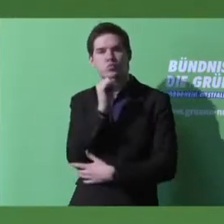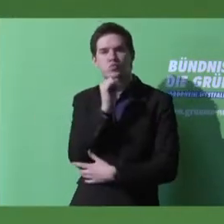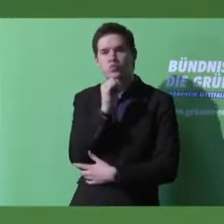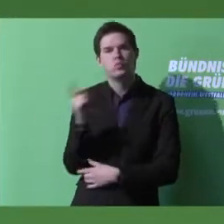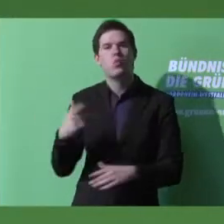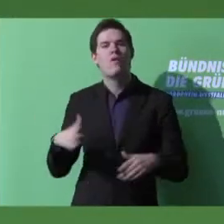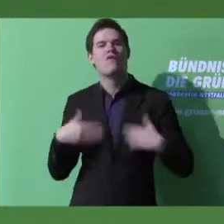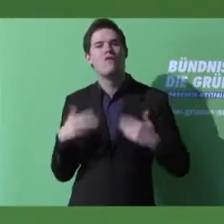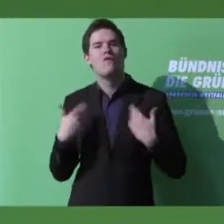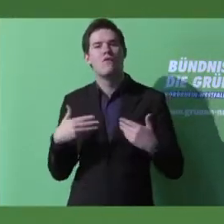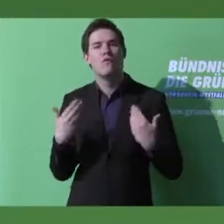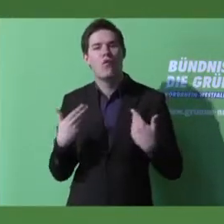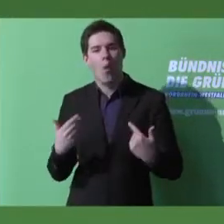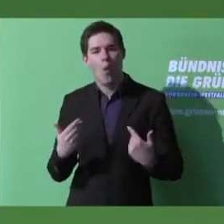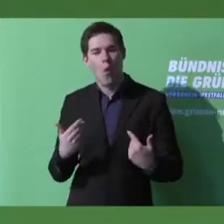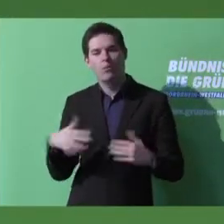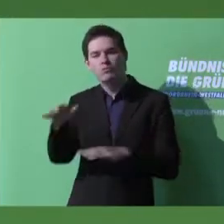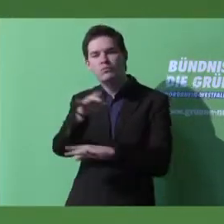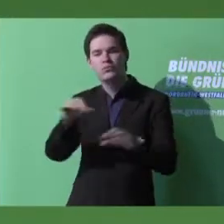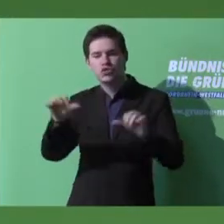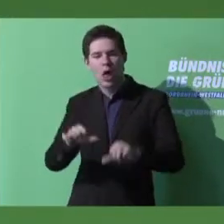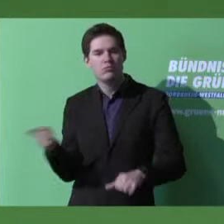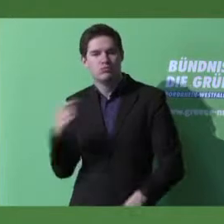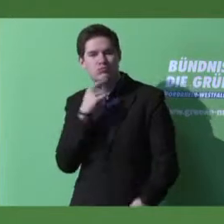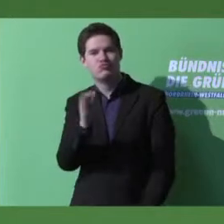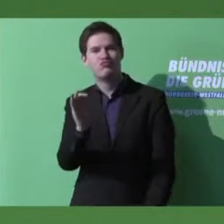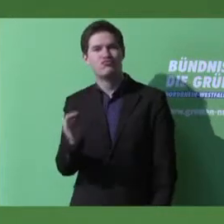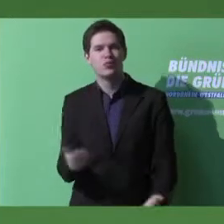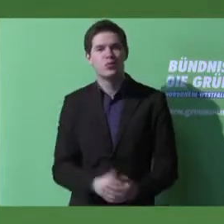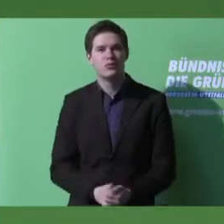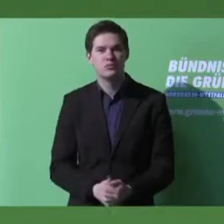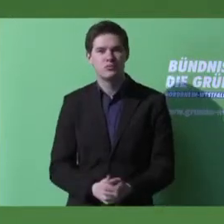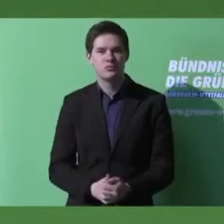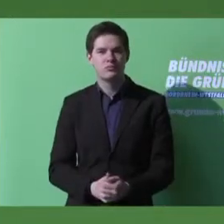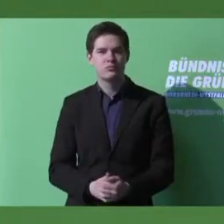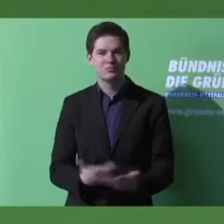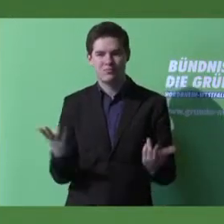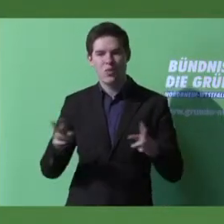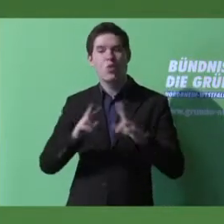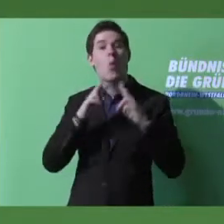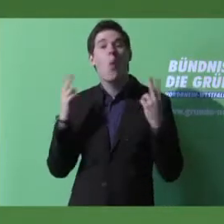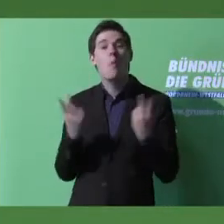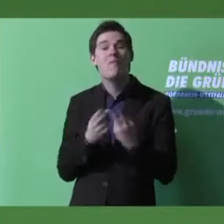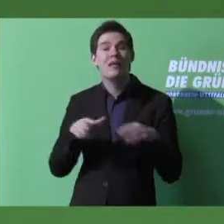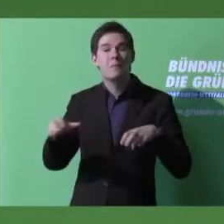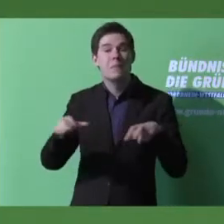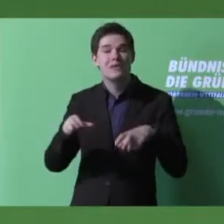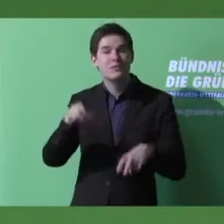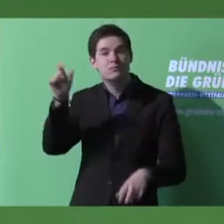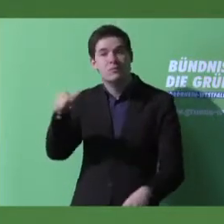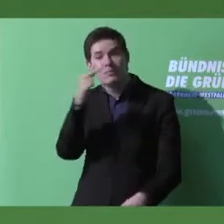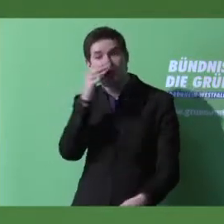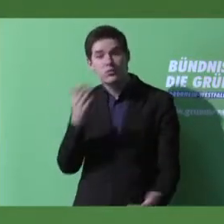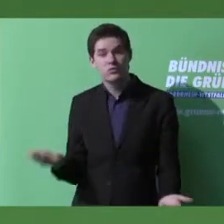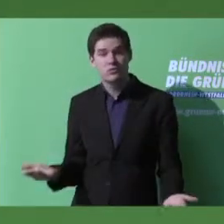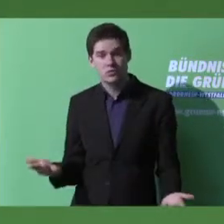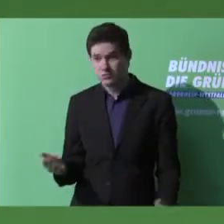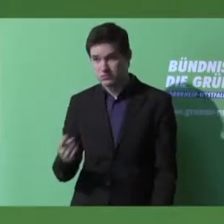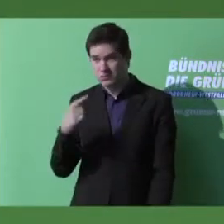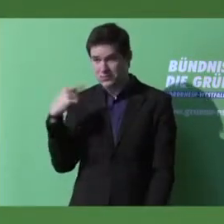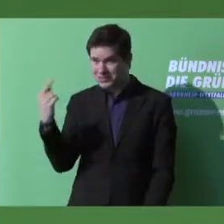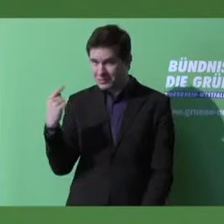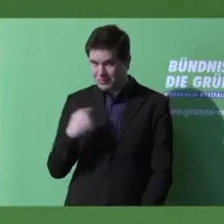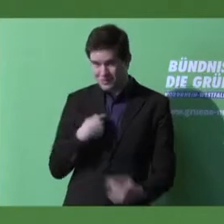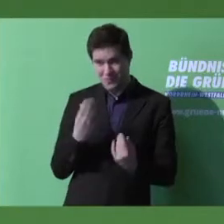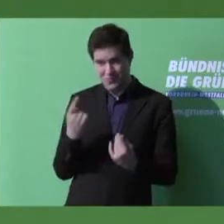klatscht, wenn es denen schlecht geht. Ein Umweltminister, der offensichtlich gar nicht begriffen